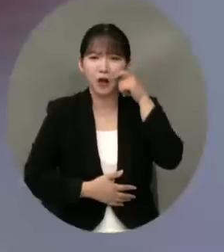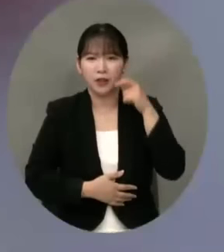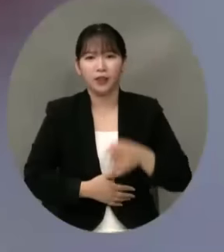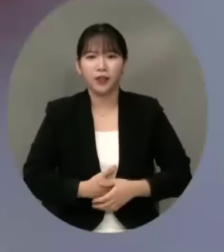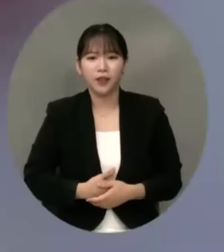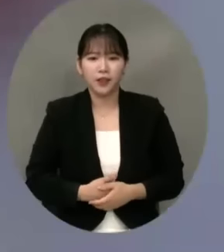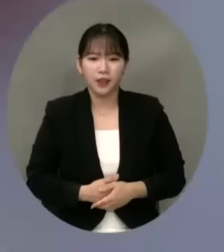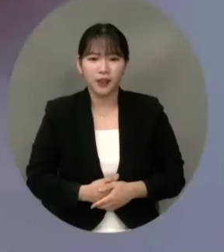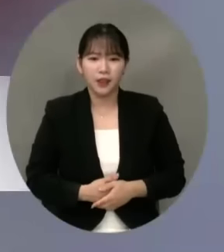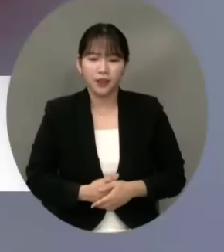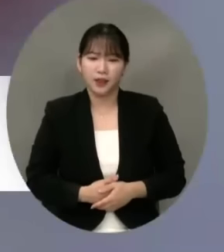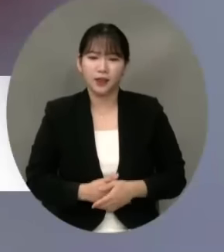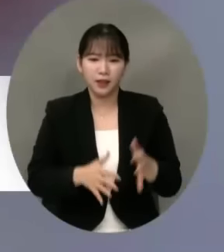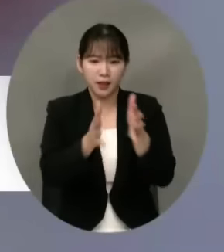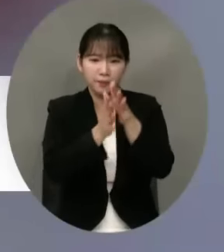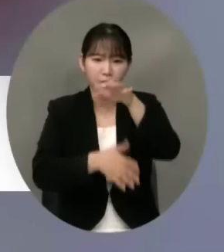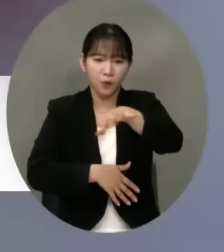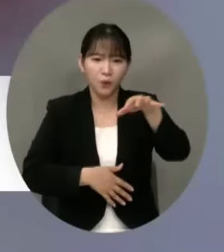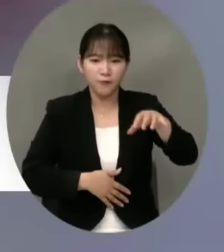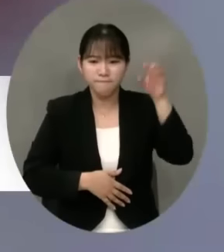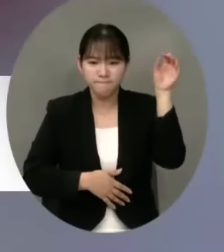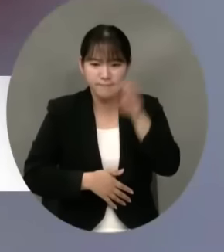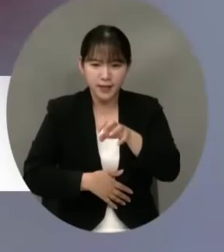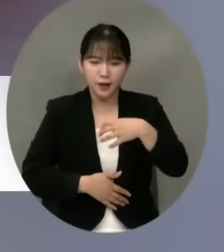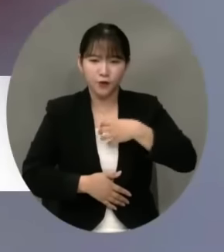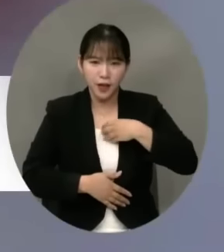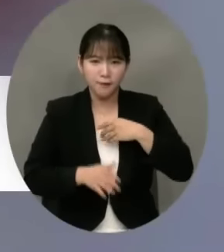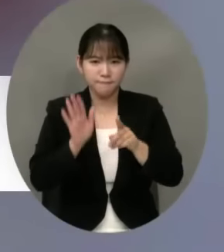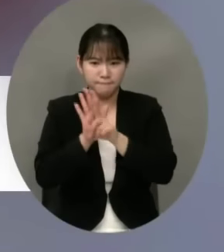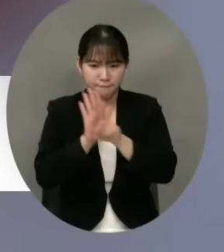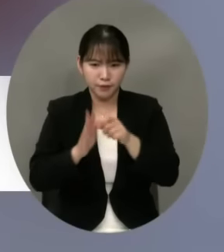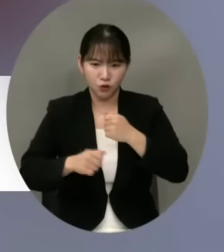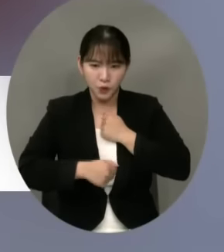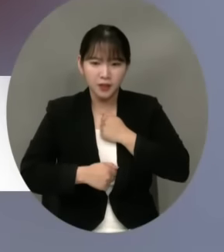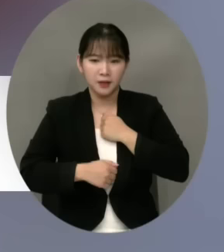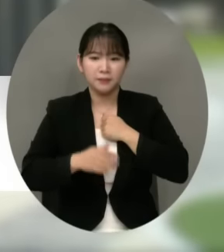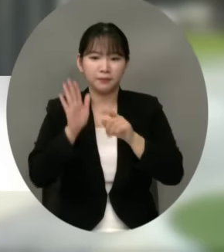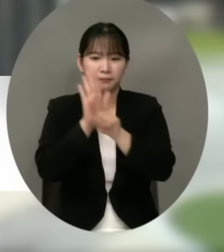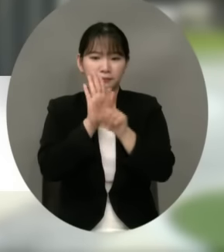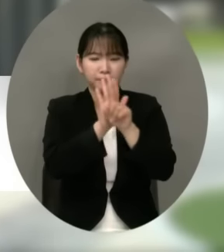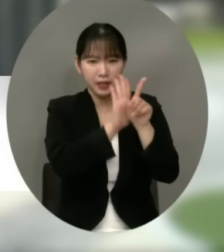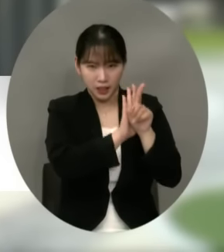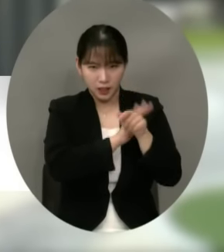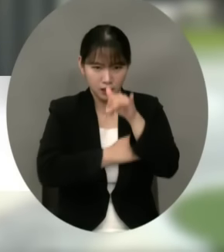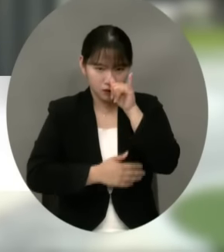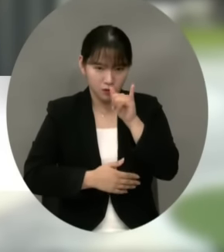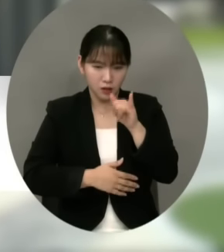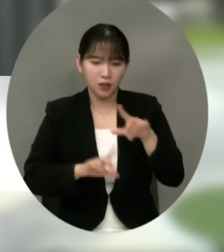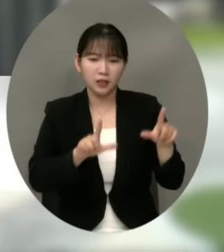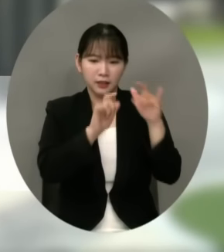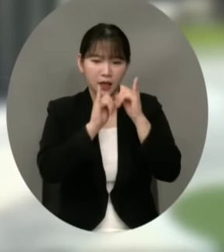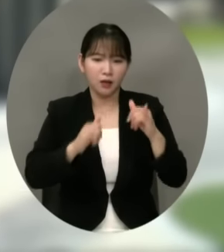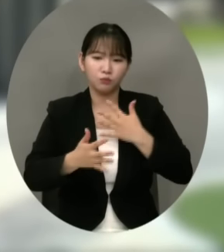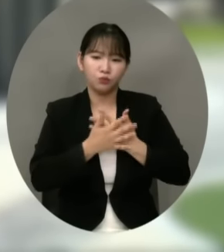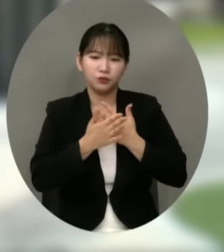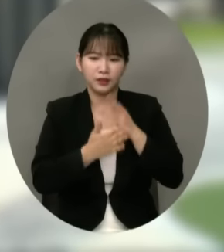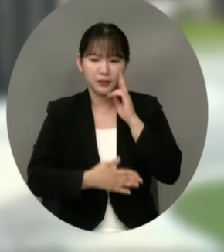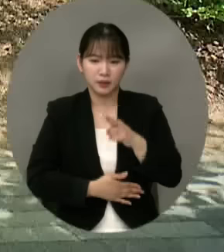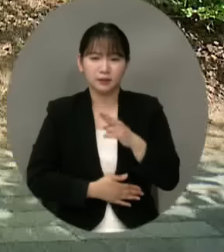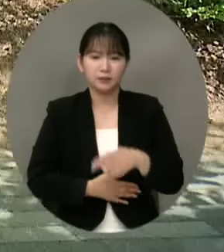상태. 아파트 곳곳에는 투척물의 위험성을 경고하는 안내문이 부착됐고 주민들의 불안감은 커지고